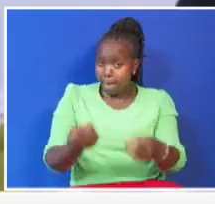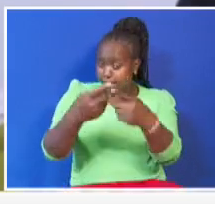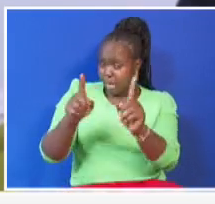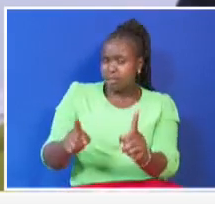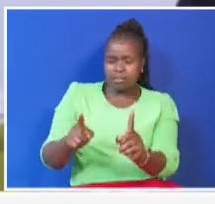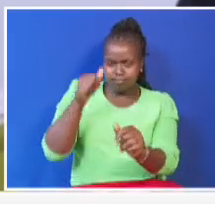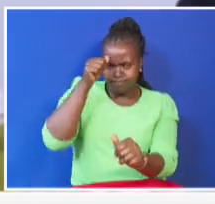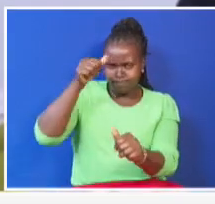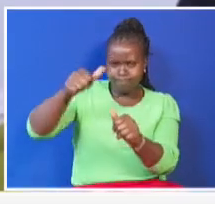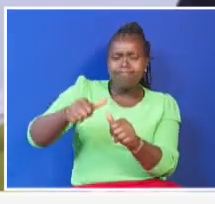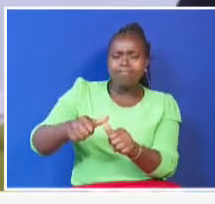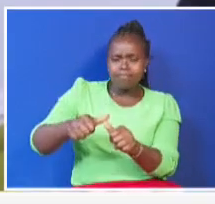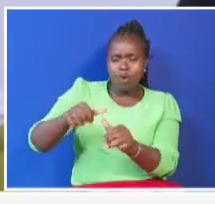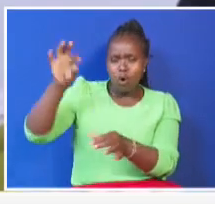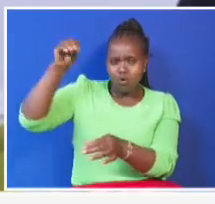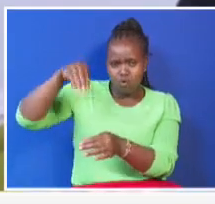lakini kumbuka kura